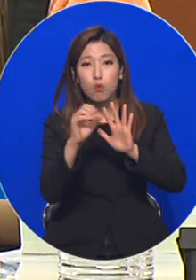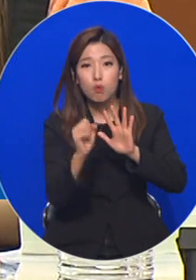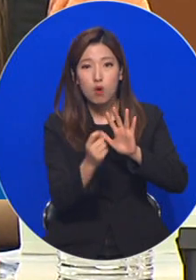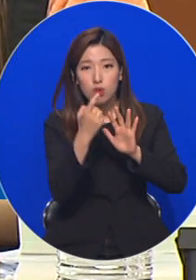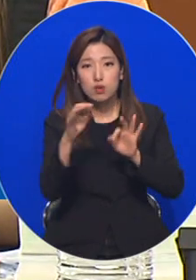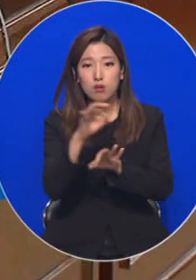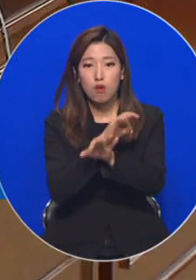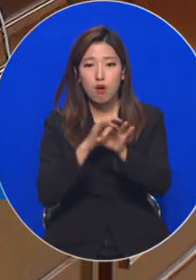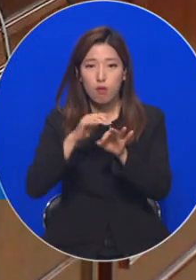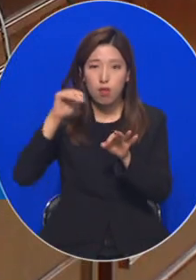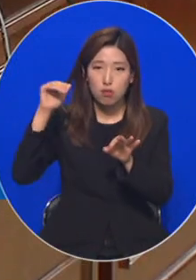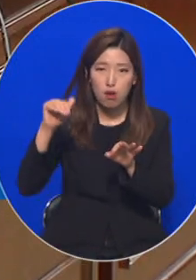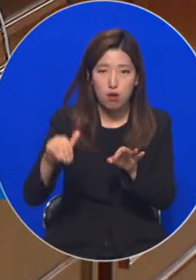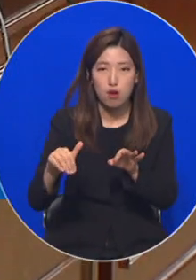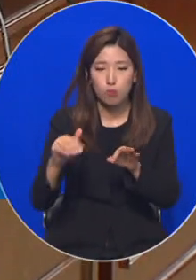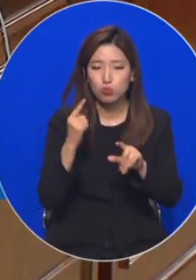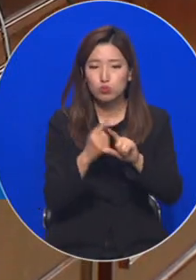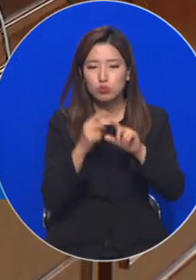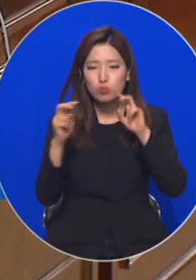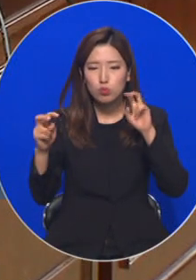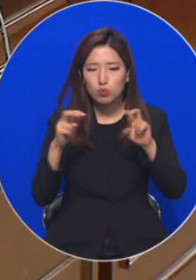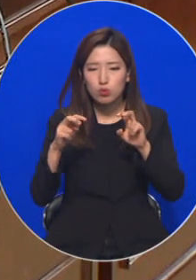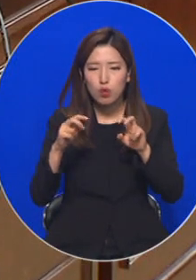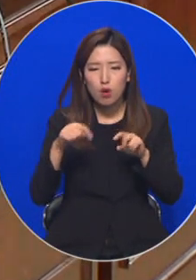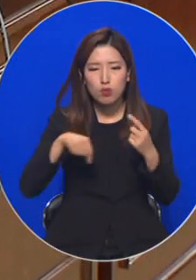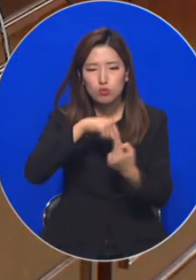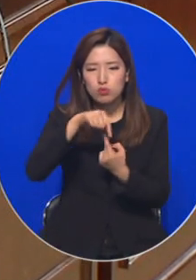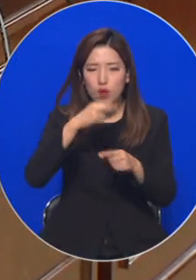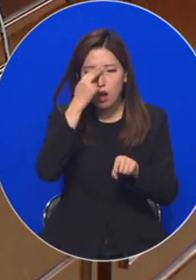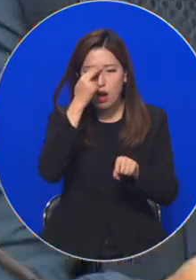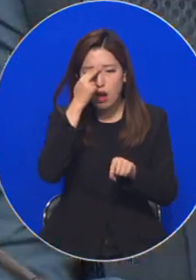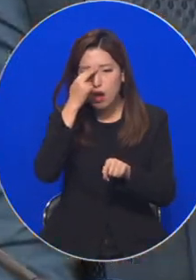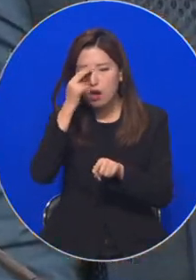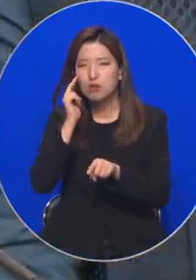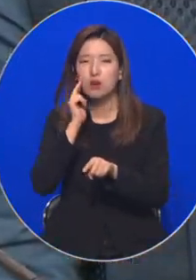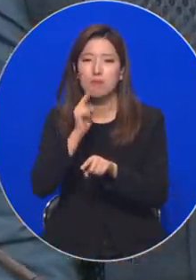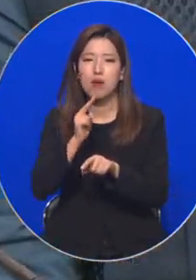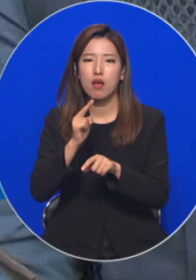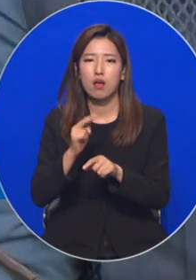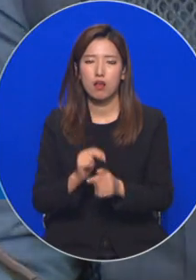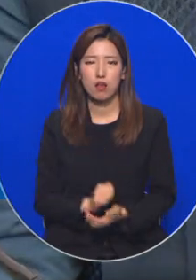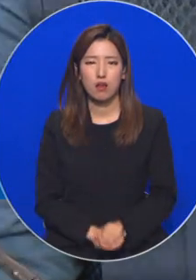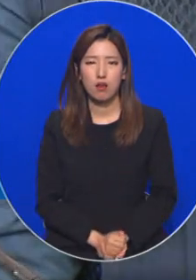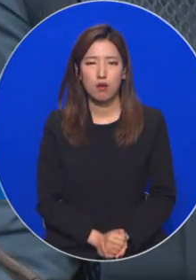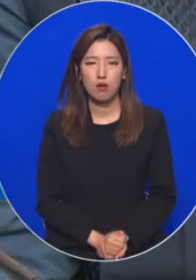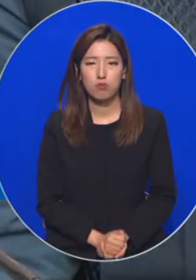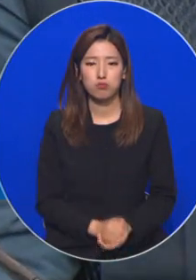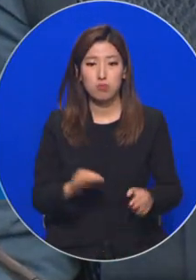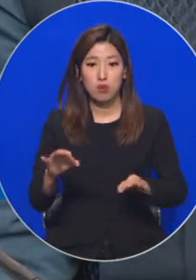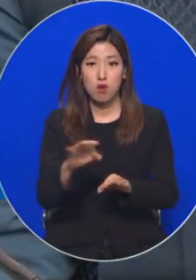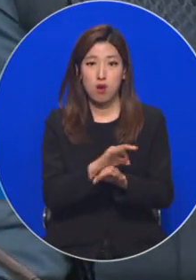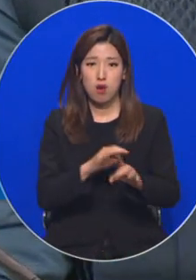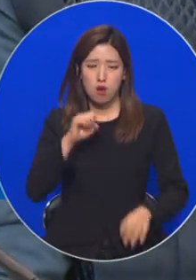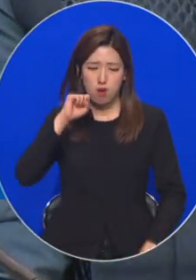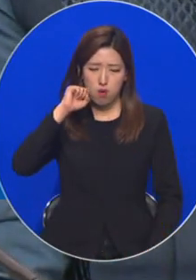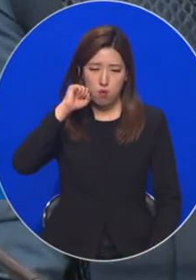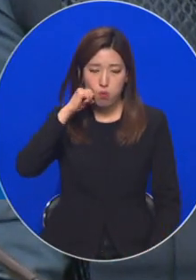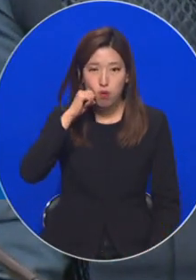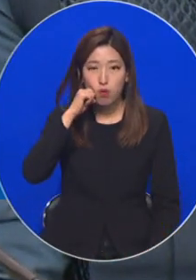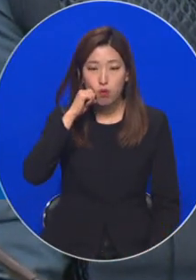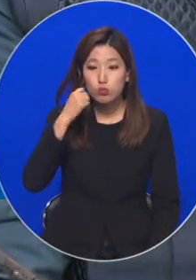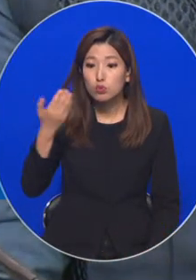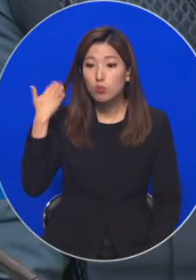중소기업과 소상공인 경영 여건 악화 등을 이유로 들었습니다. 경제 상황이 어려운 상황에서도 지난